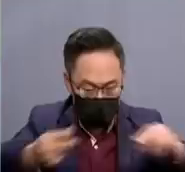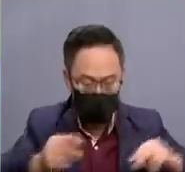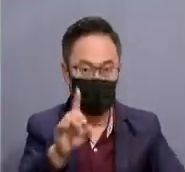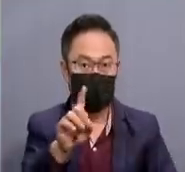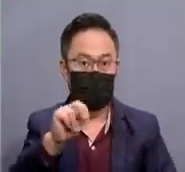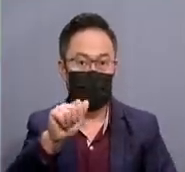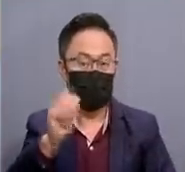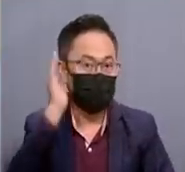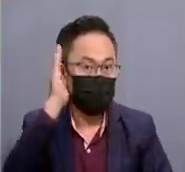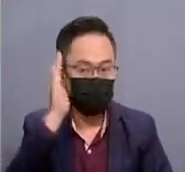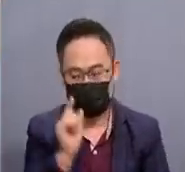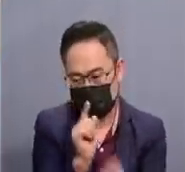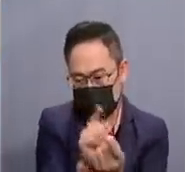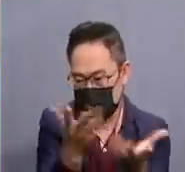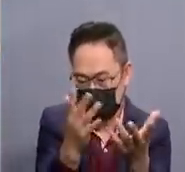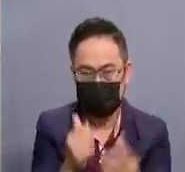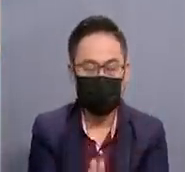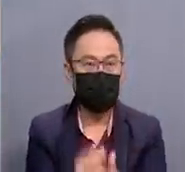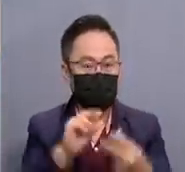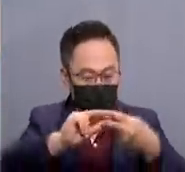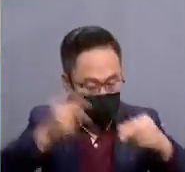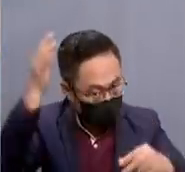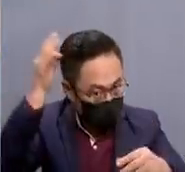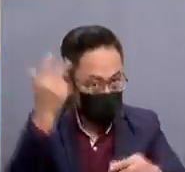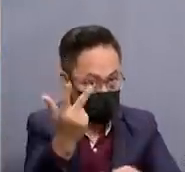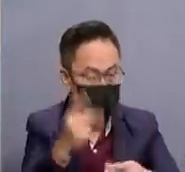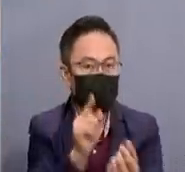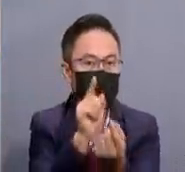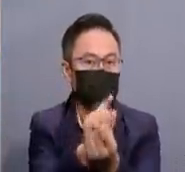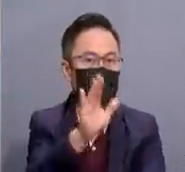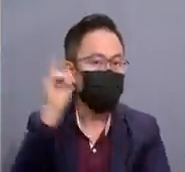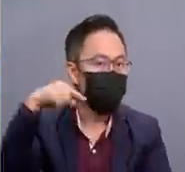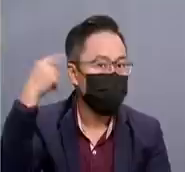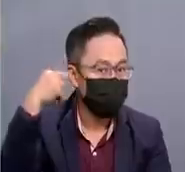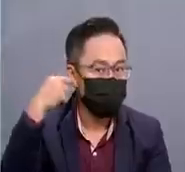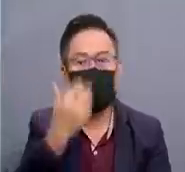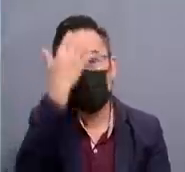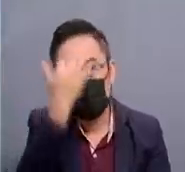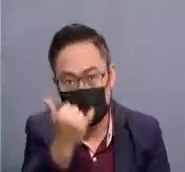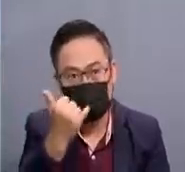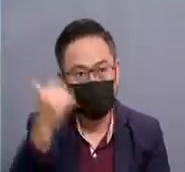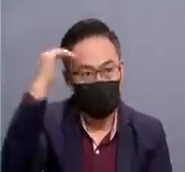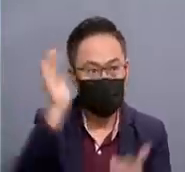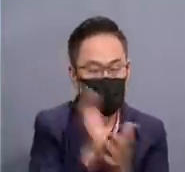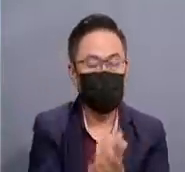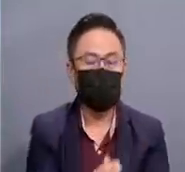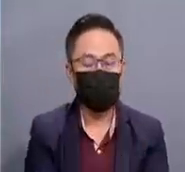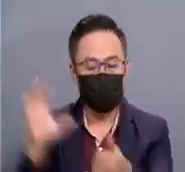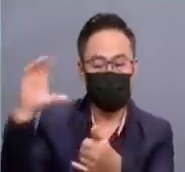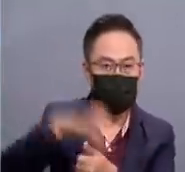งกับคดีเป็นดีเอ็นเอของป้าแตนซึ่งตำรวจต้องตอบได้ว่าให้ได้ครับว่าใช้วิธีตรวจสอบอย่างไรน่